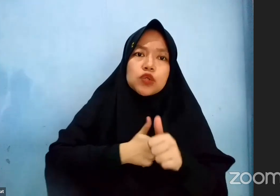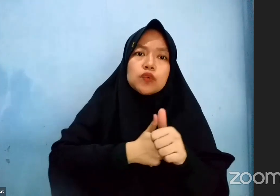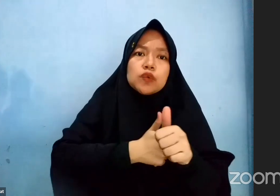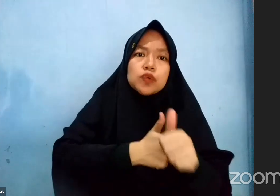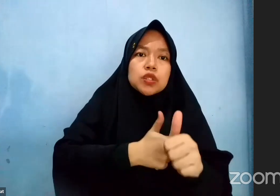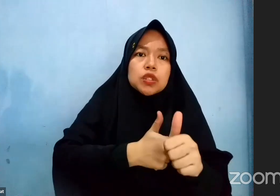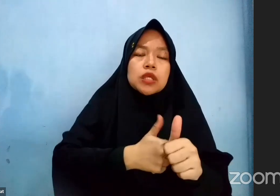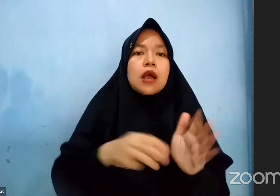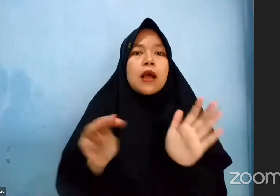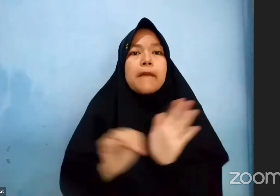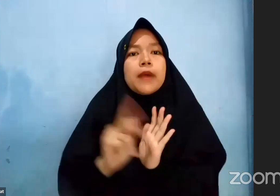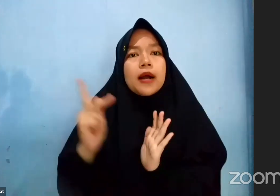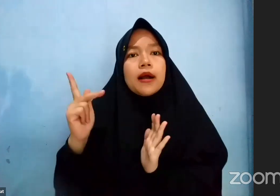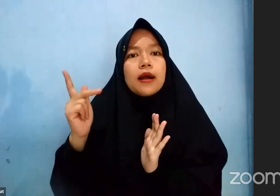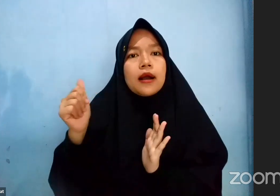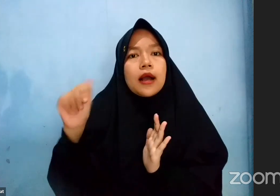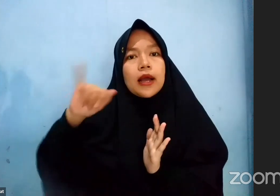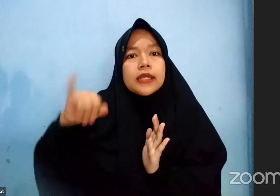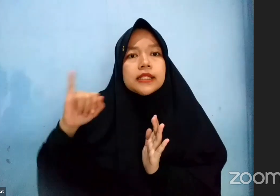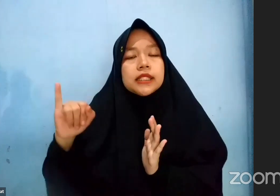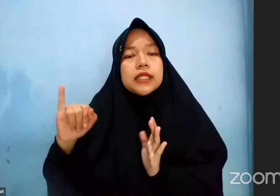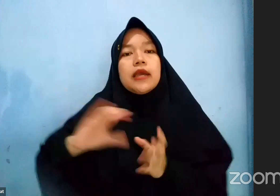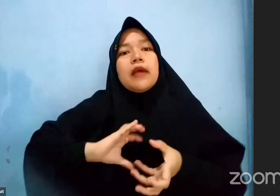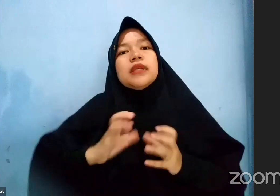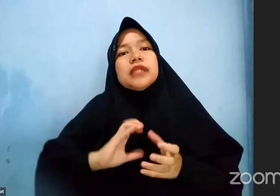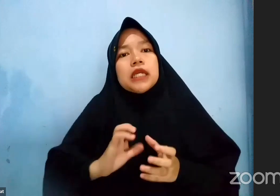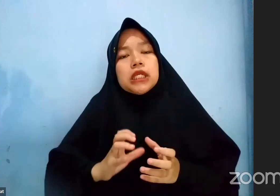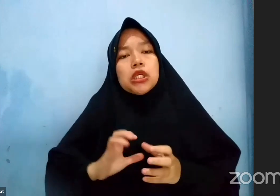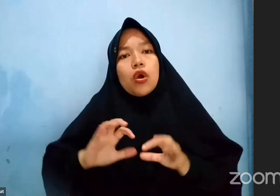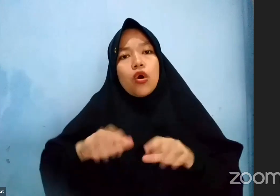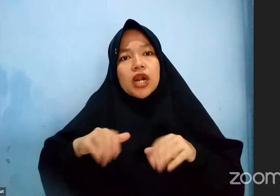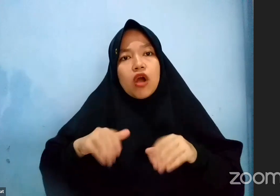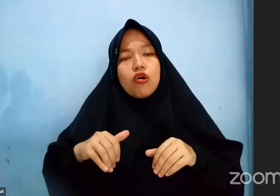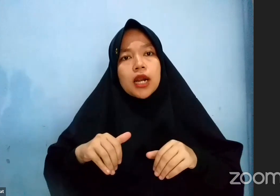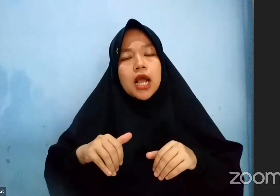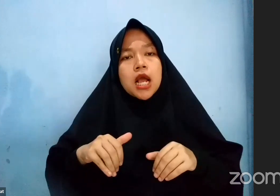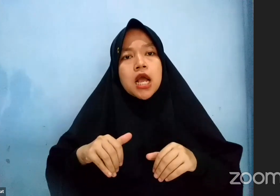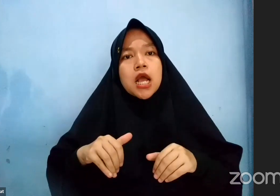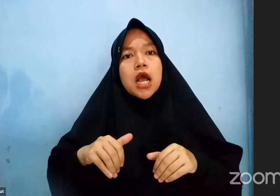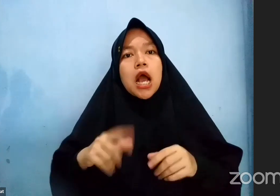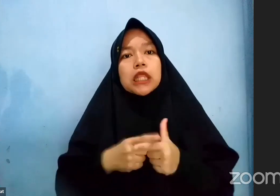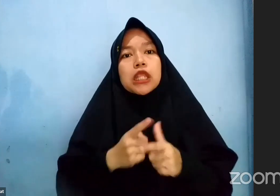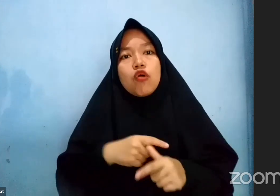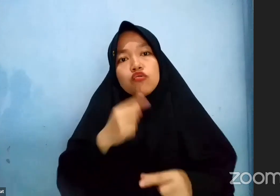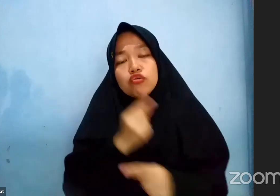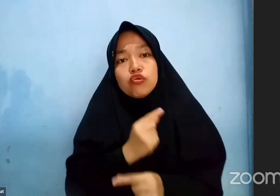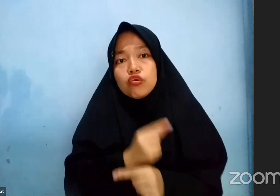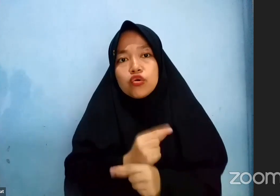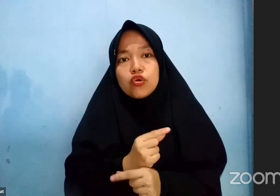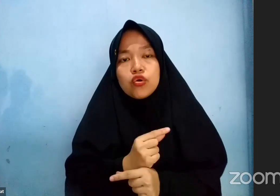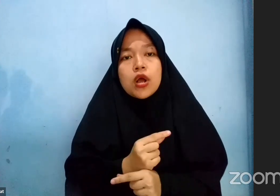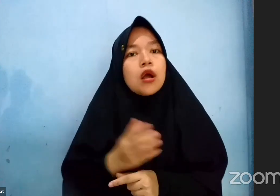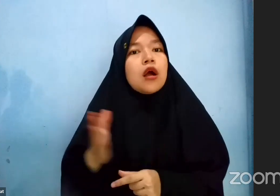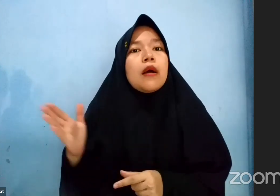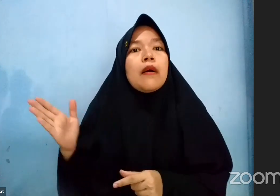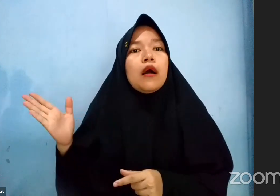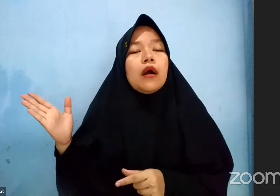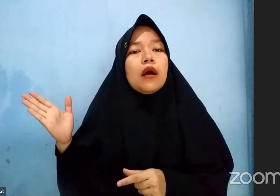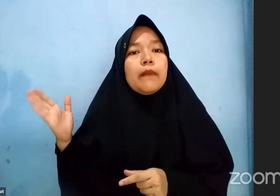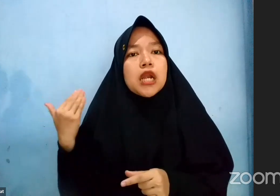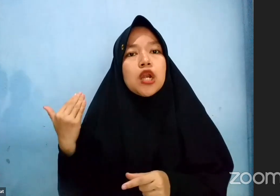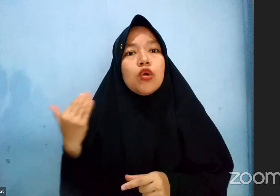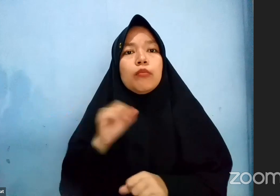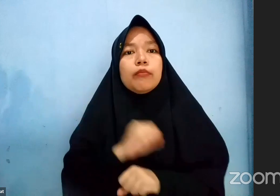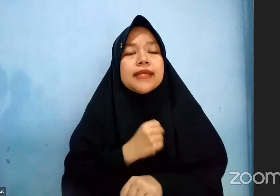ya Bu ya Baik kalau ijtihad dasarnya akan kurikulum ya sebetulnya hingga dasarnya kurikulum